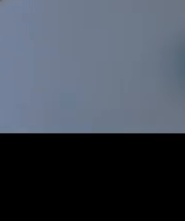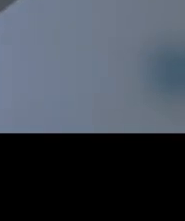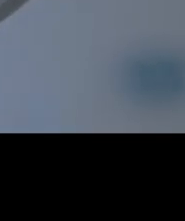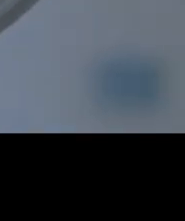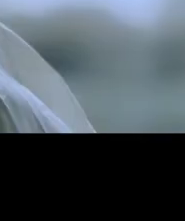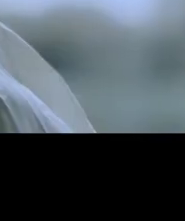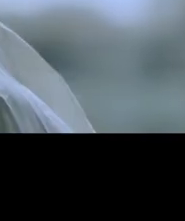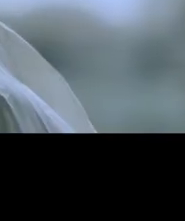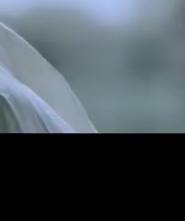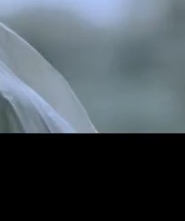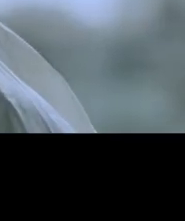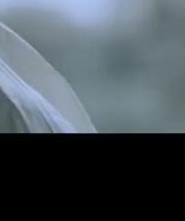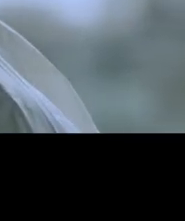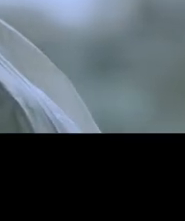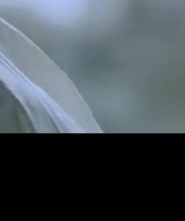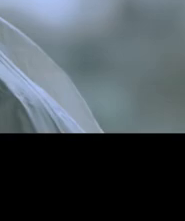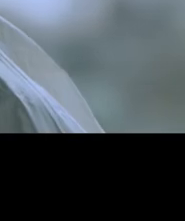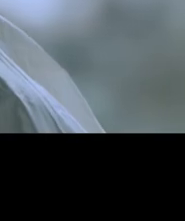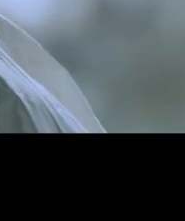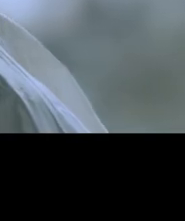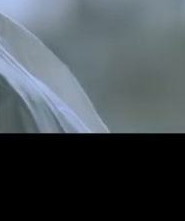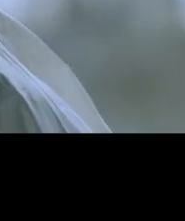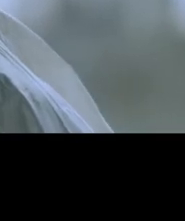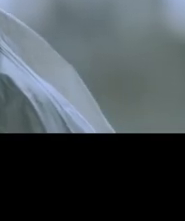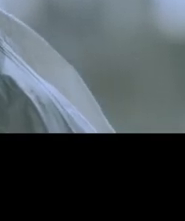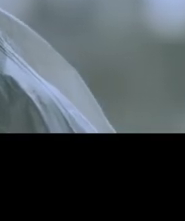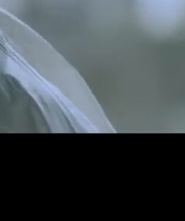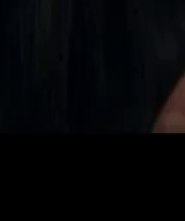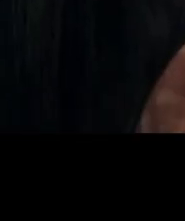대한민국을 지킨 영웅 씬